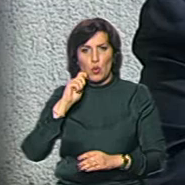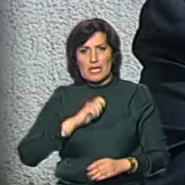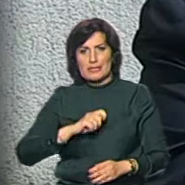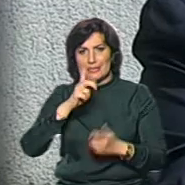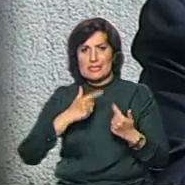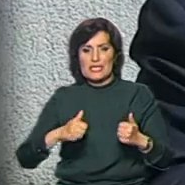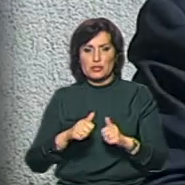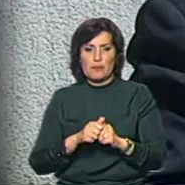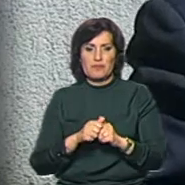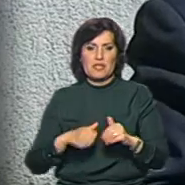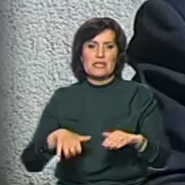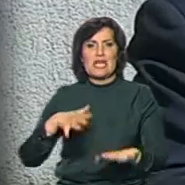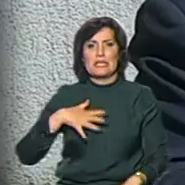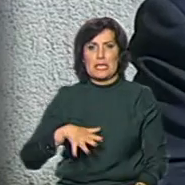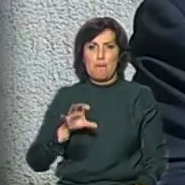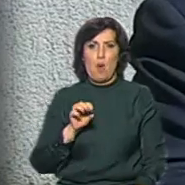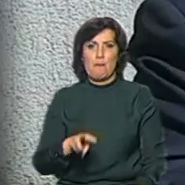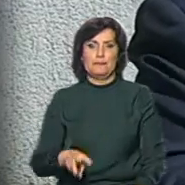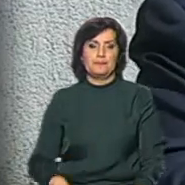української держави над Кримом.